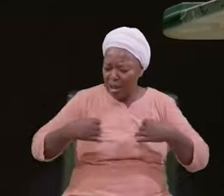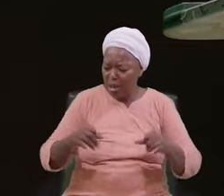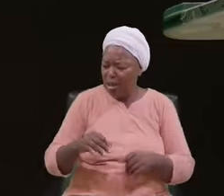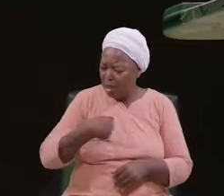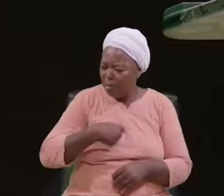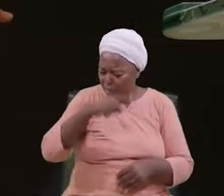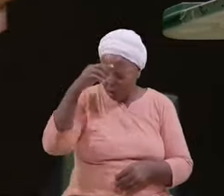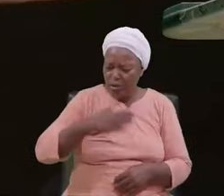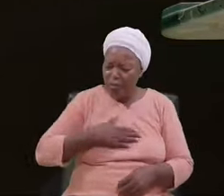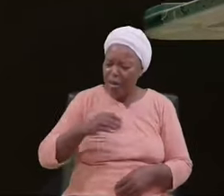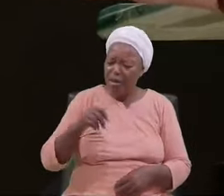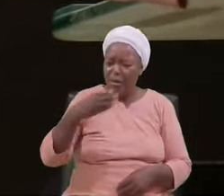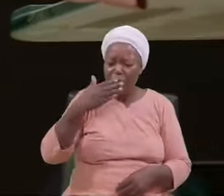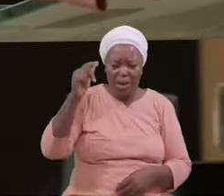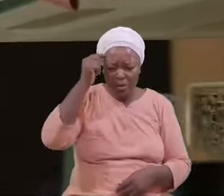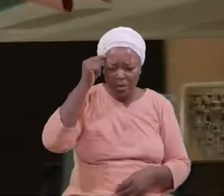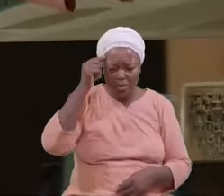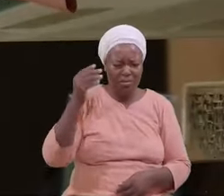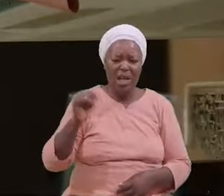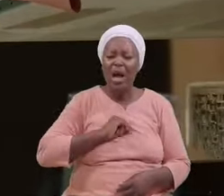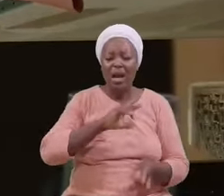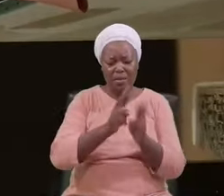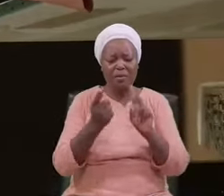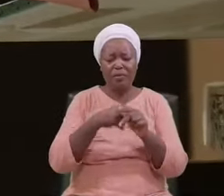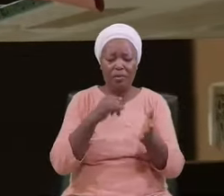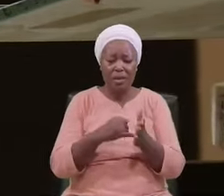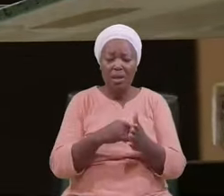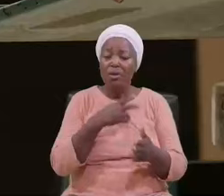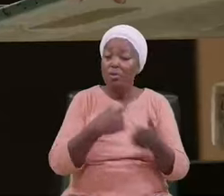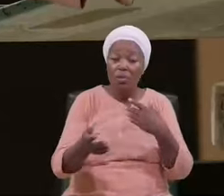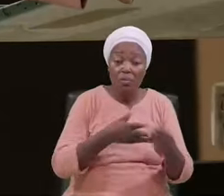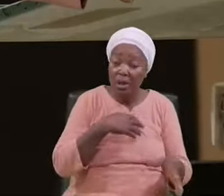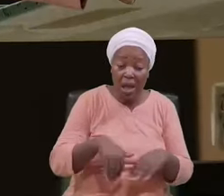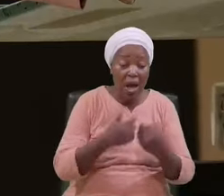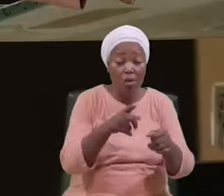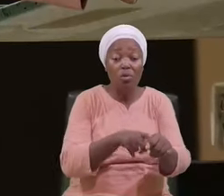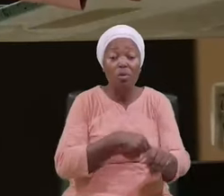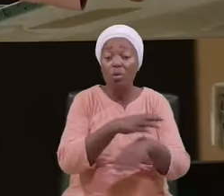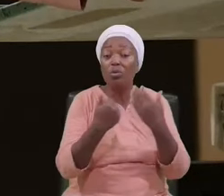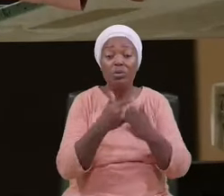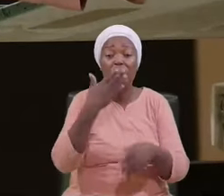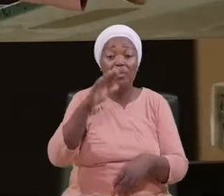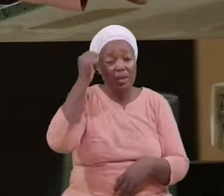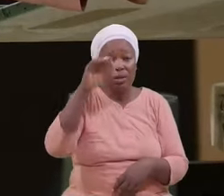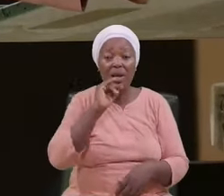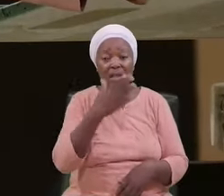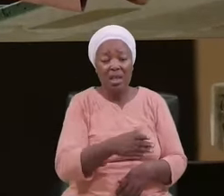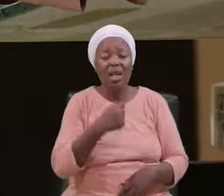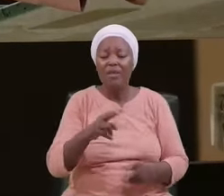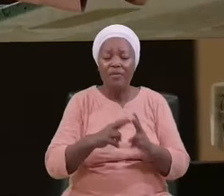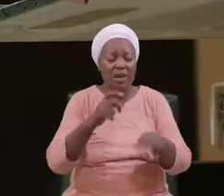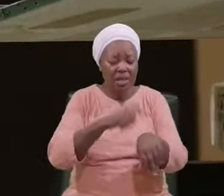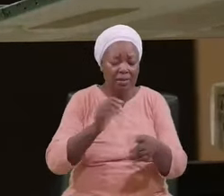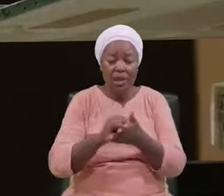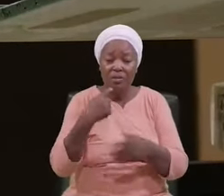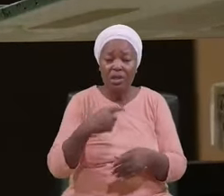Non, je m'en repens. Quelles que soient ces mauvaises pensées qui sont là, dès que vous dites comme ce soir,